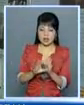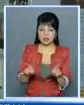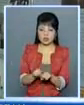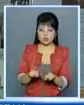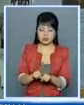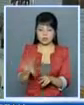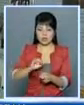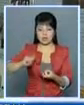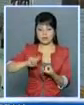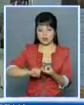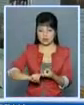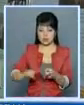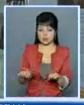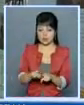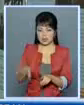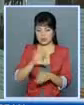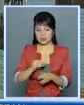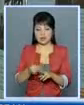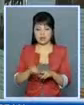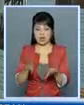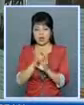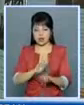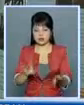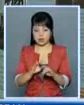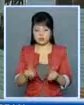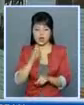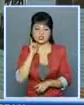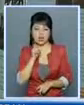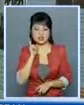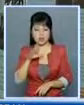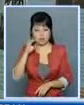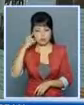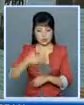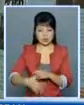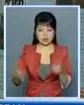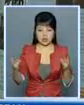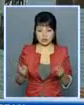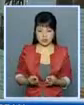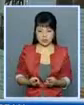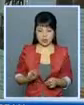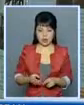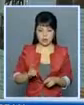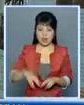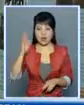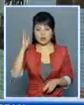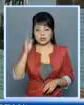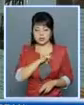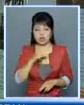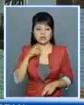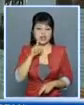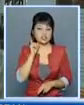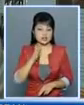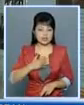менен байланыстырып айтып жатқаны меніңше жастарға ой салады деп ойлаймын. Алдағы уақытта біздің жастарымыз